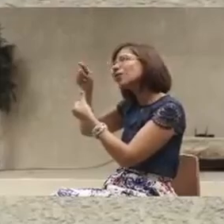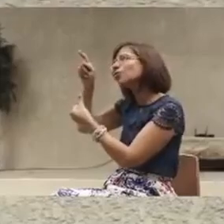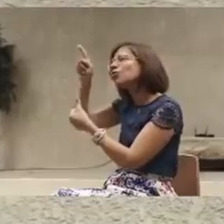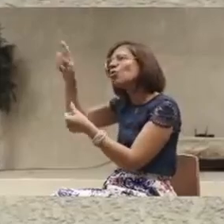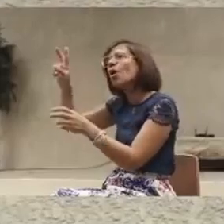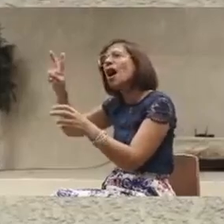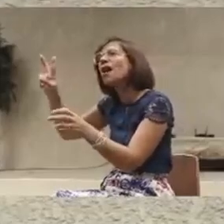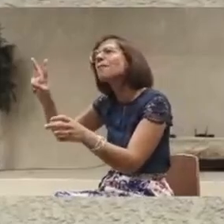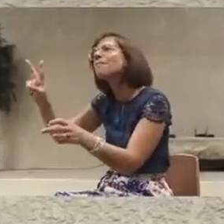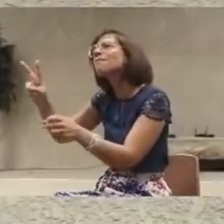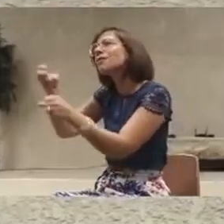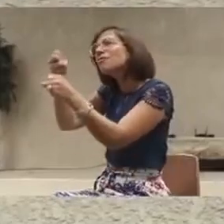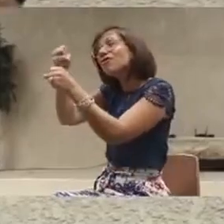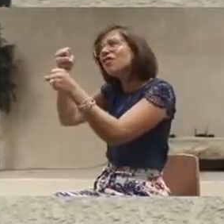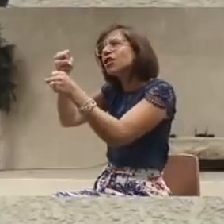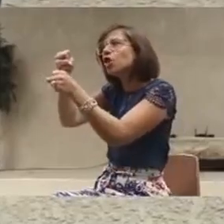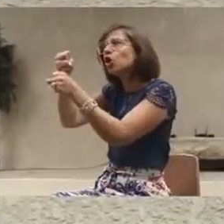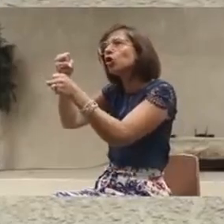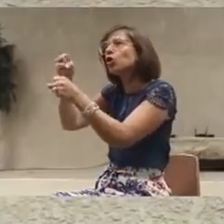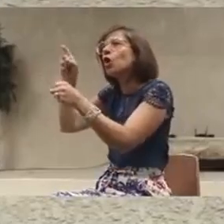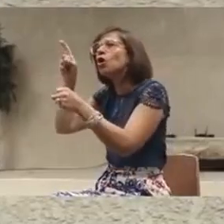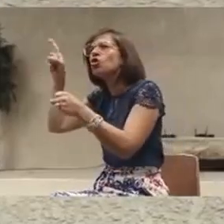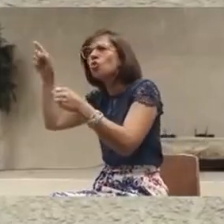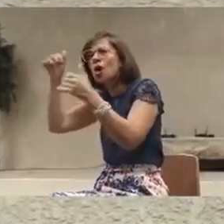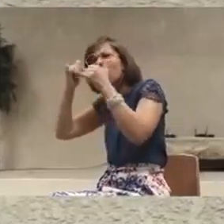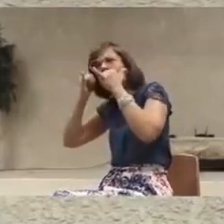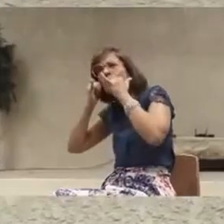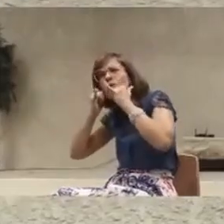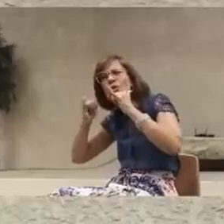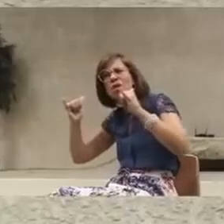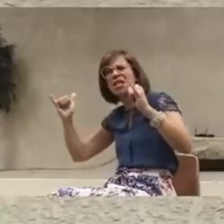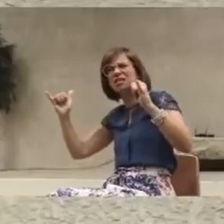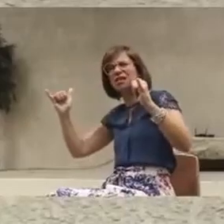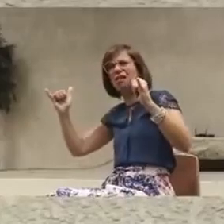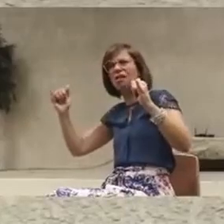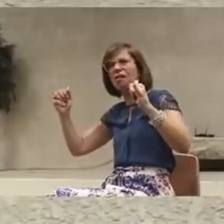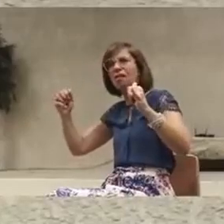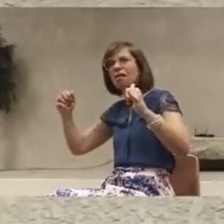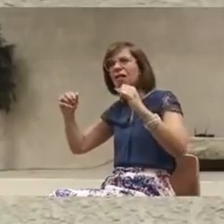gloire, et que les déserts que nous traversons soient